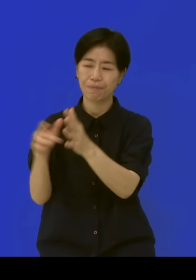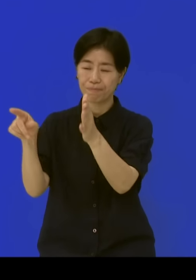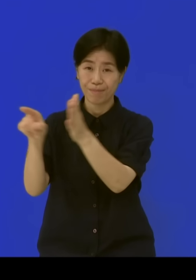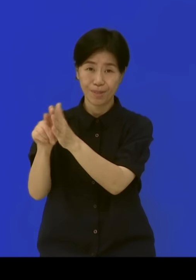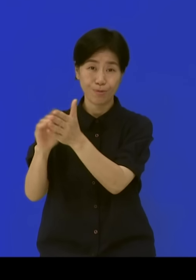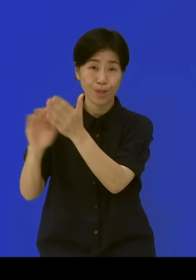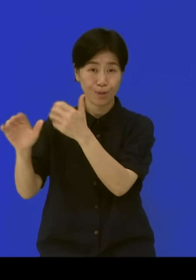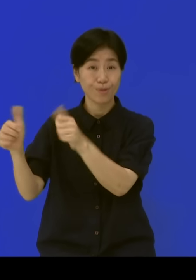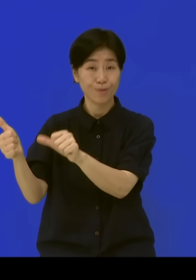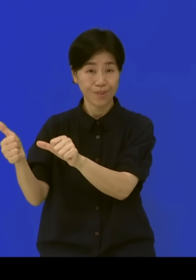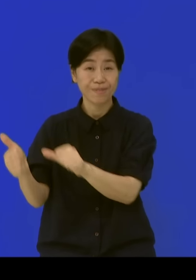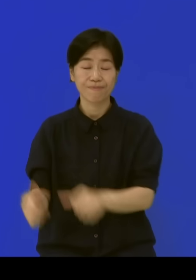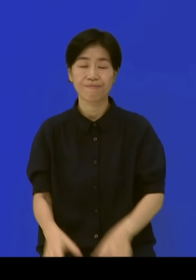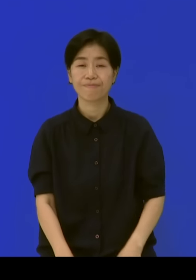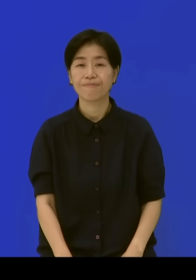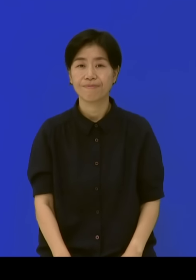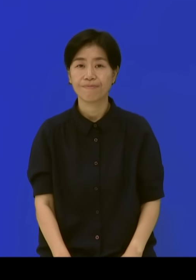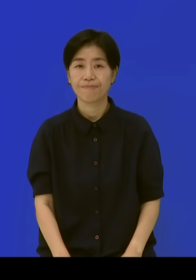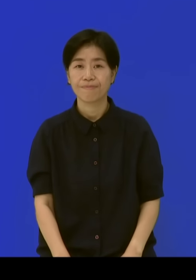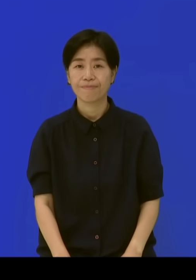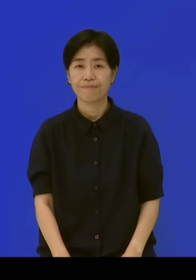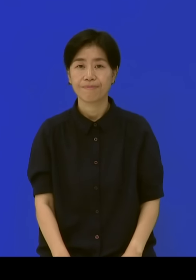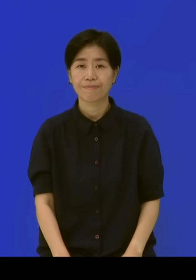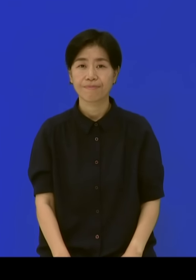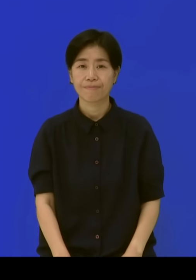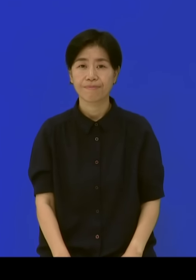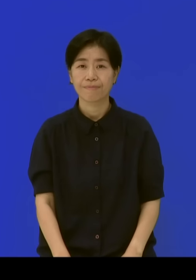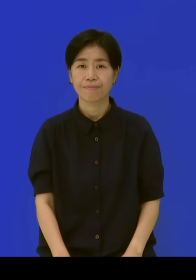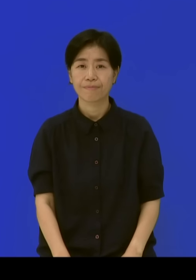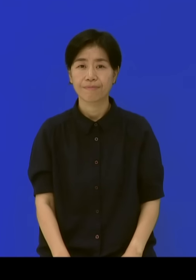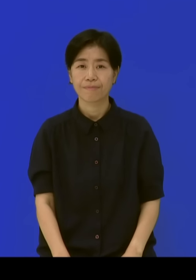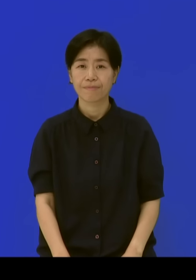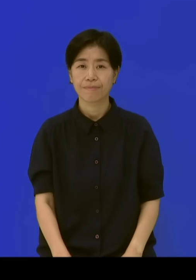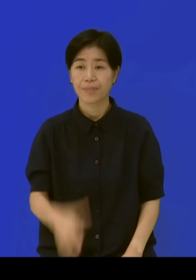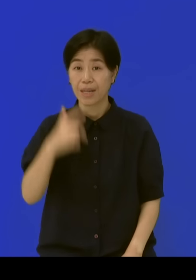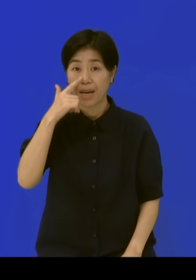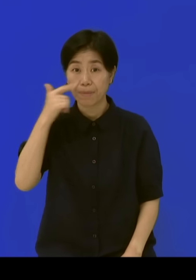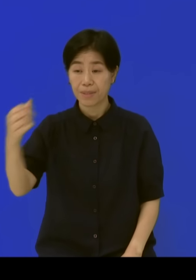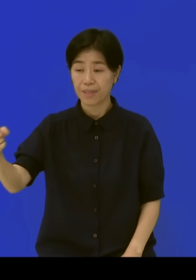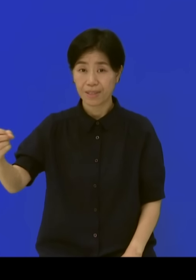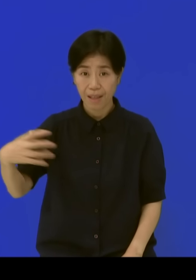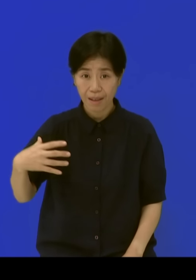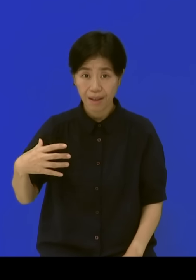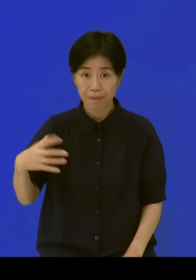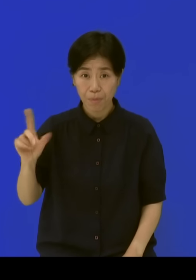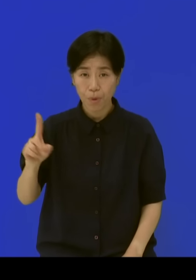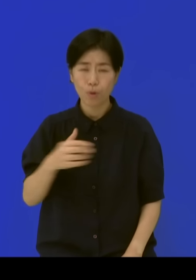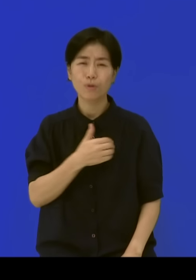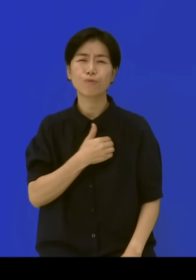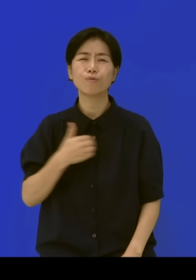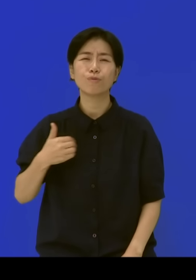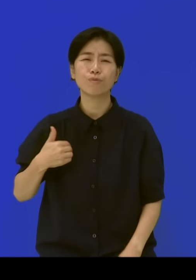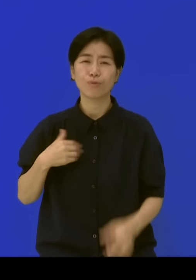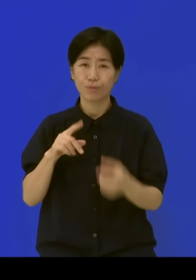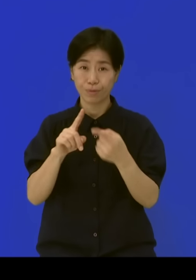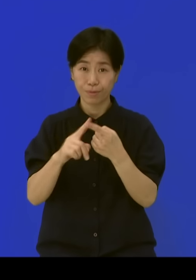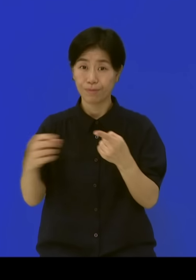영접하고 돌아가셨거든요. 예. 아마 그 과정, 아버지의 그 대답, 충분했다라고 하는 대답,